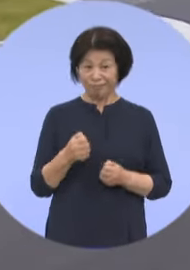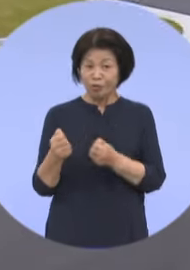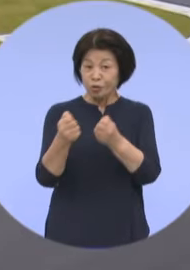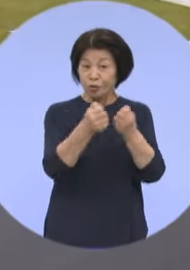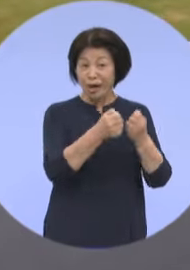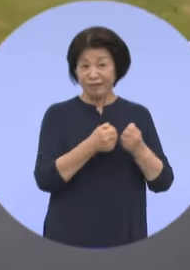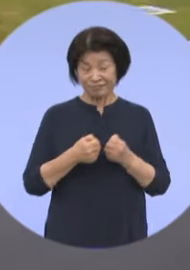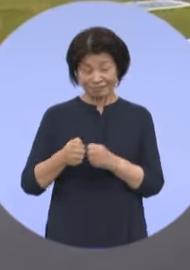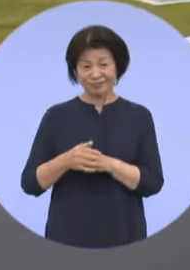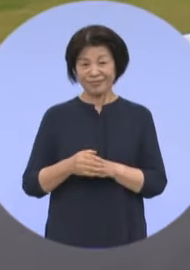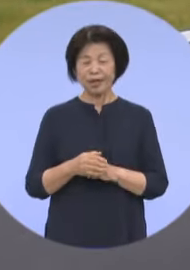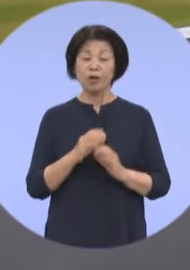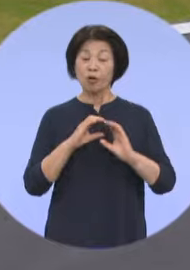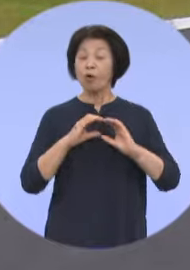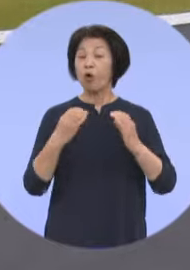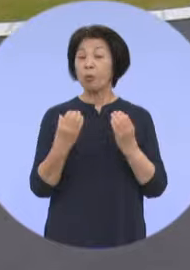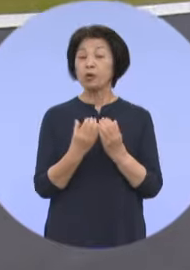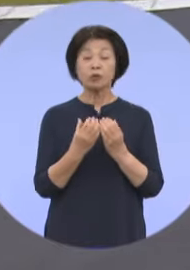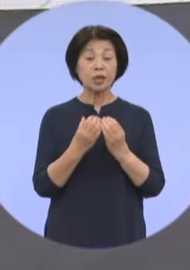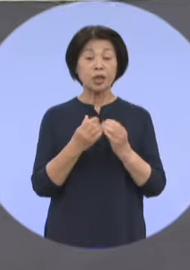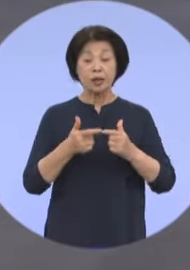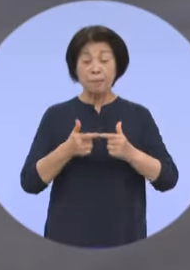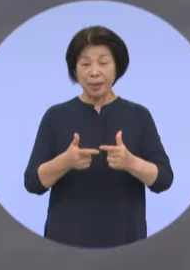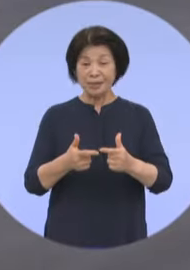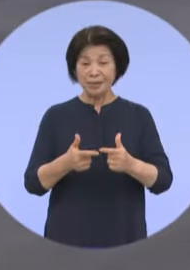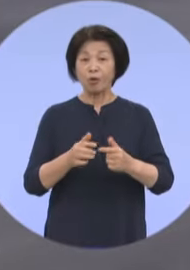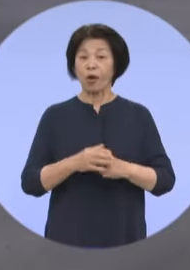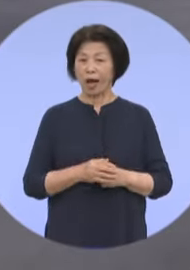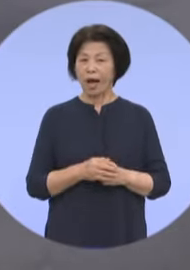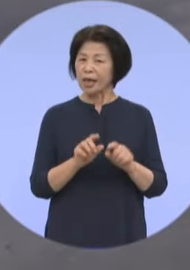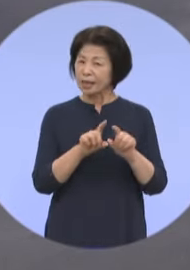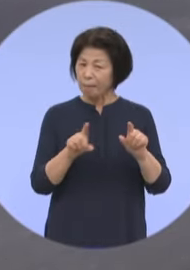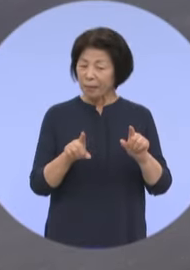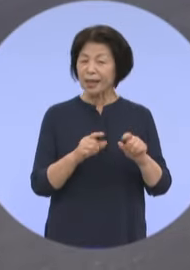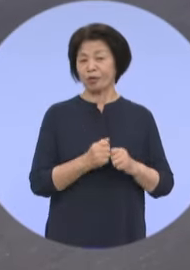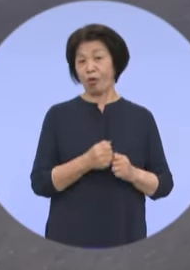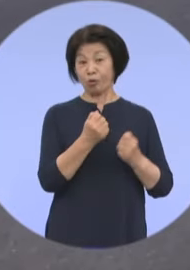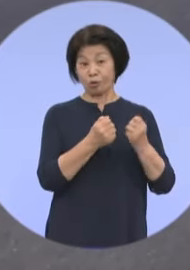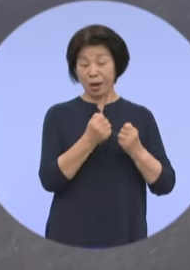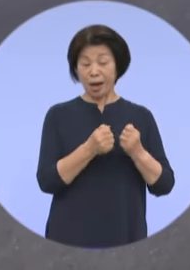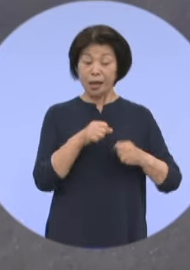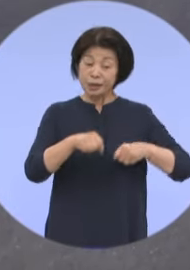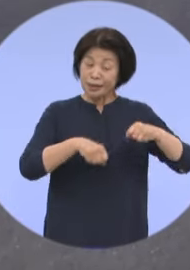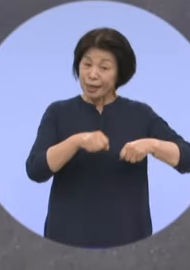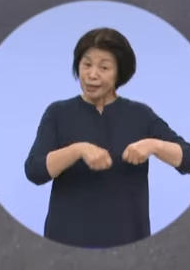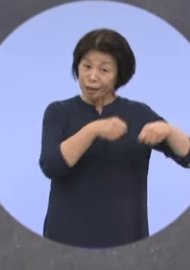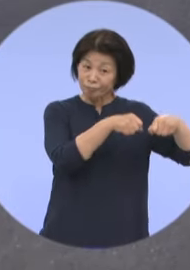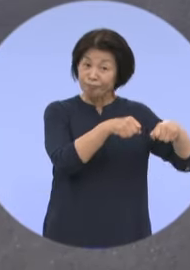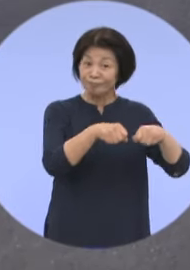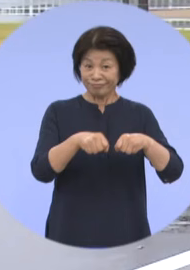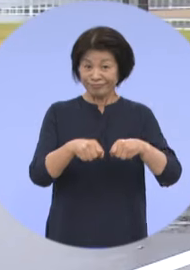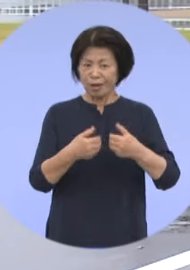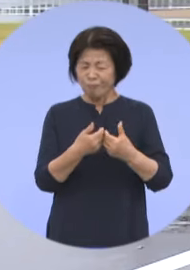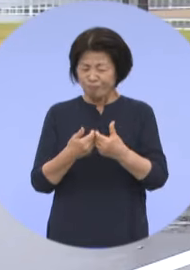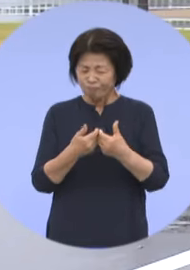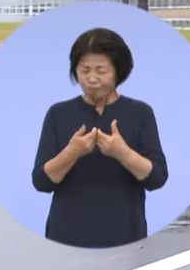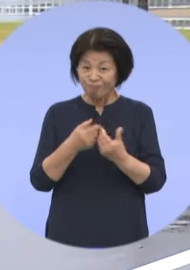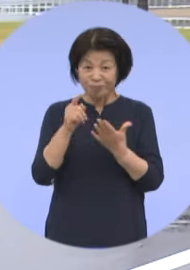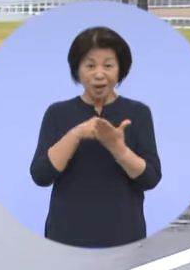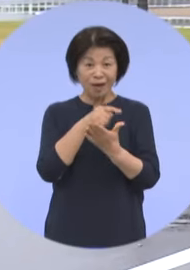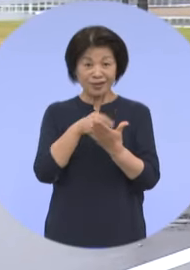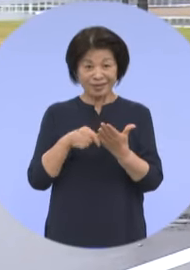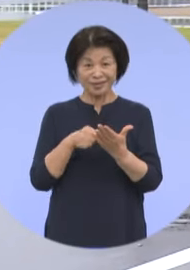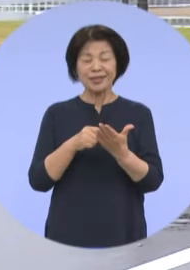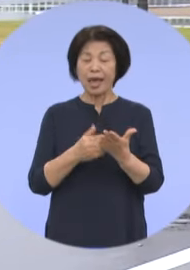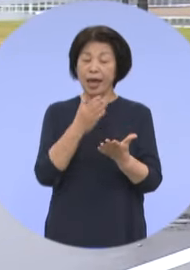できるコミュニティバスやタクシー、一般車の乗降場や駐輪場の整備を行い、混雑の解消や駅への安